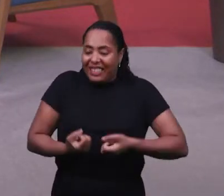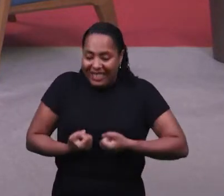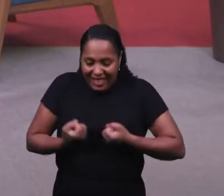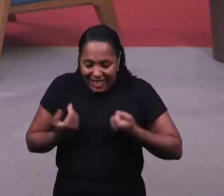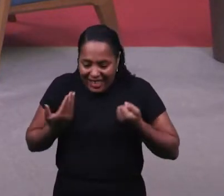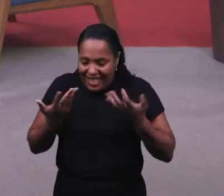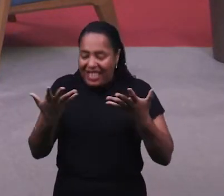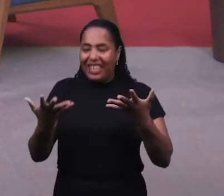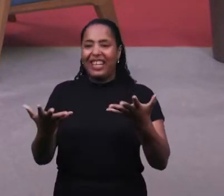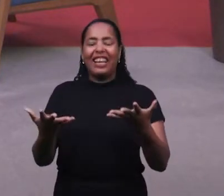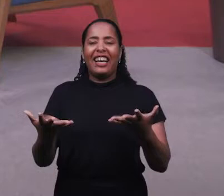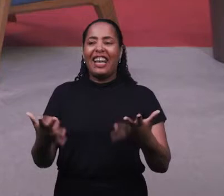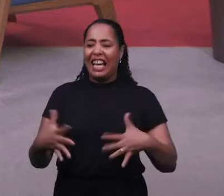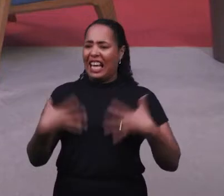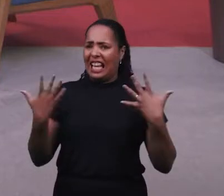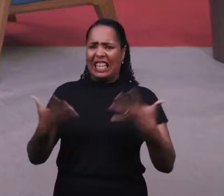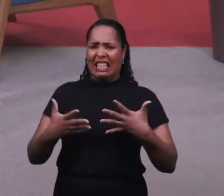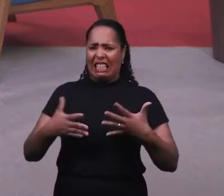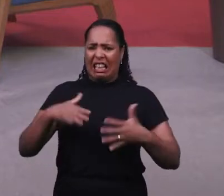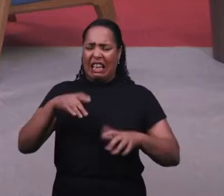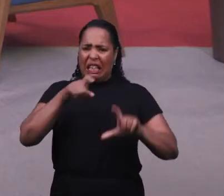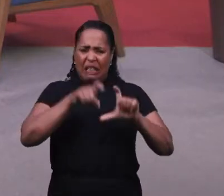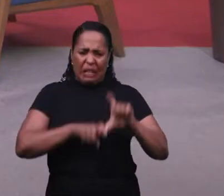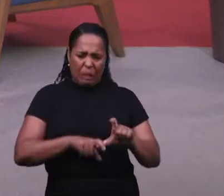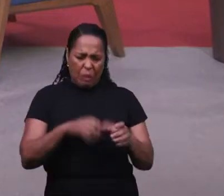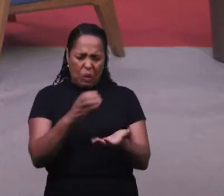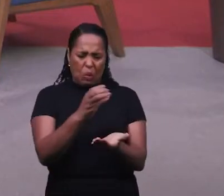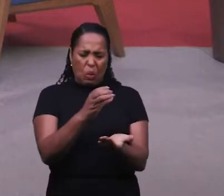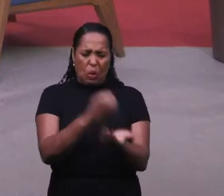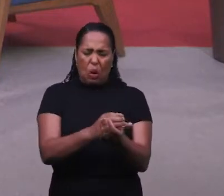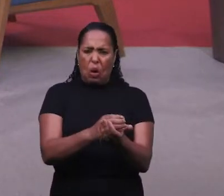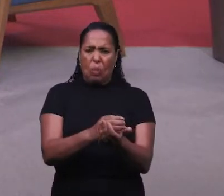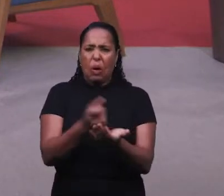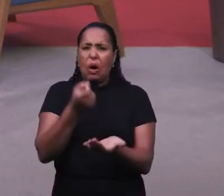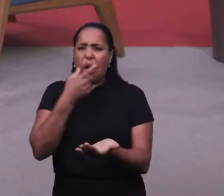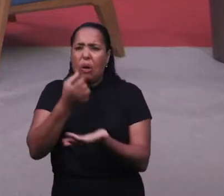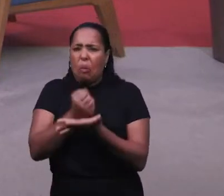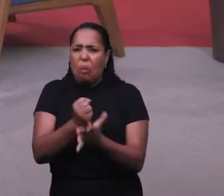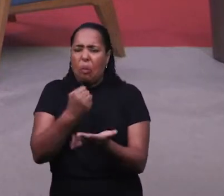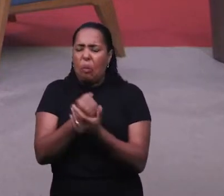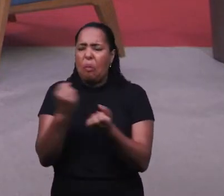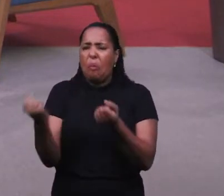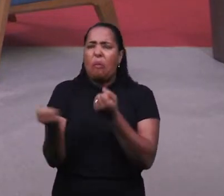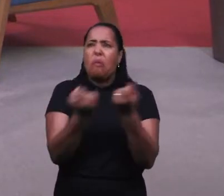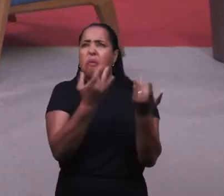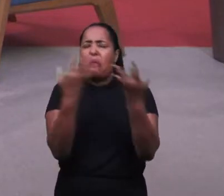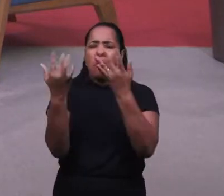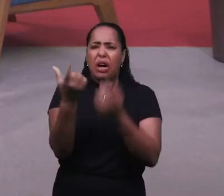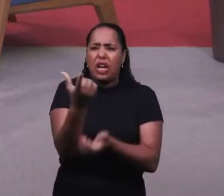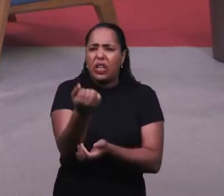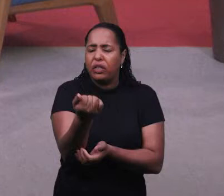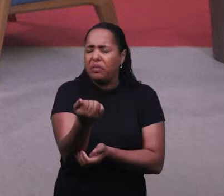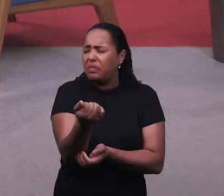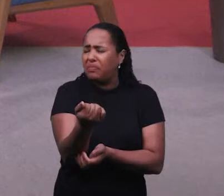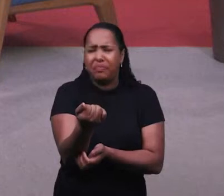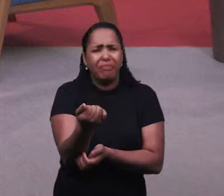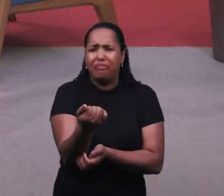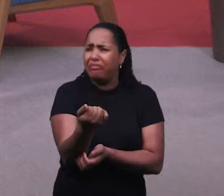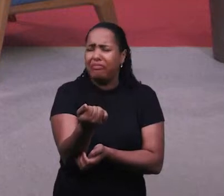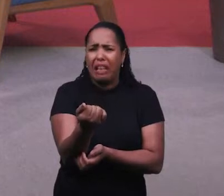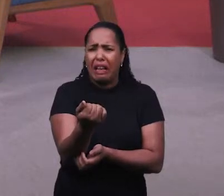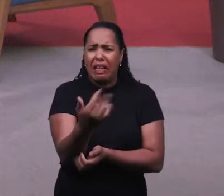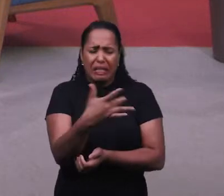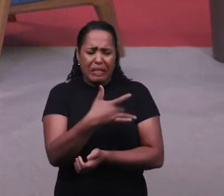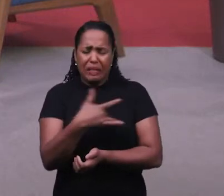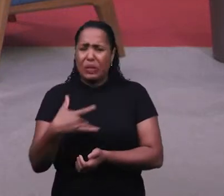joie qui ne dépend pas d'un verre ou d'un cachet ou d'une fumée ou